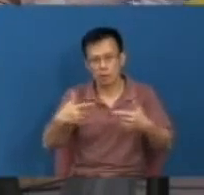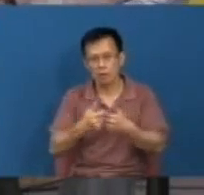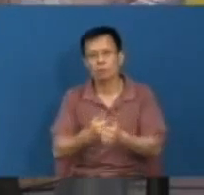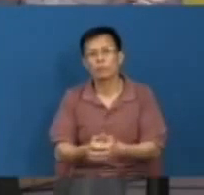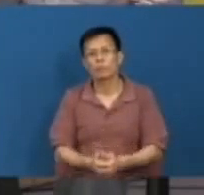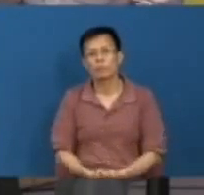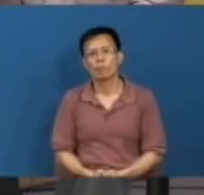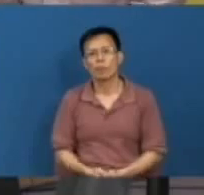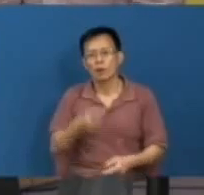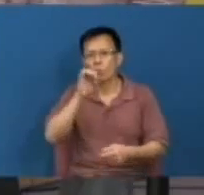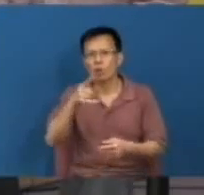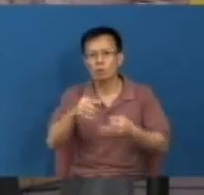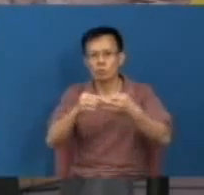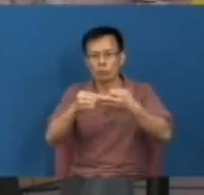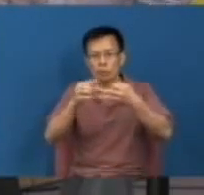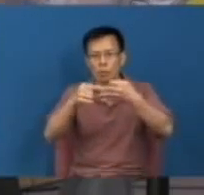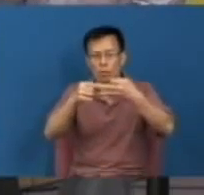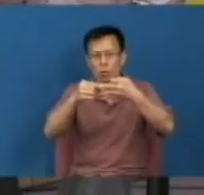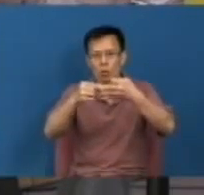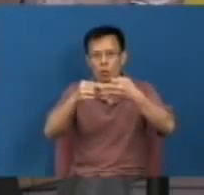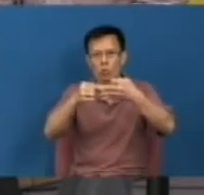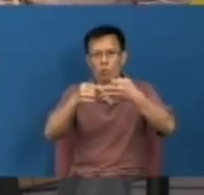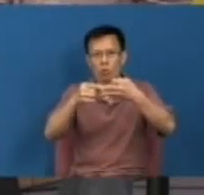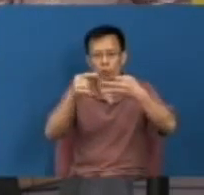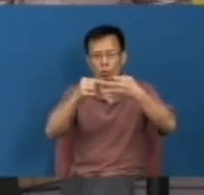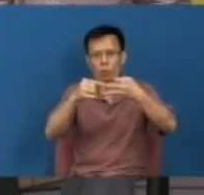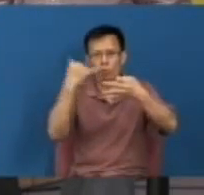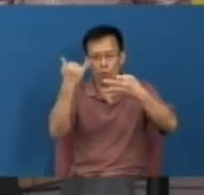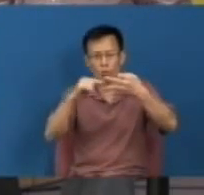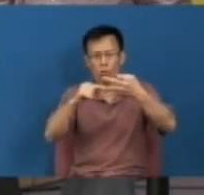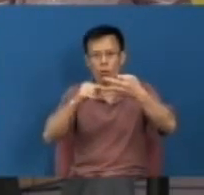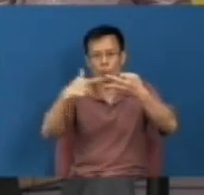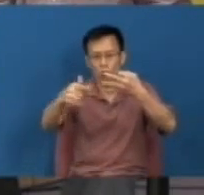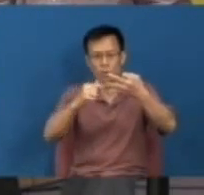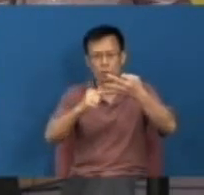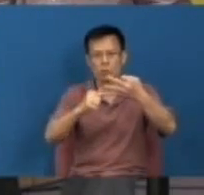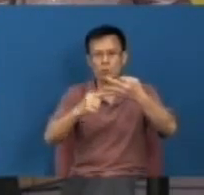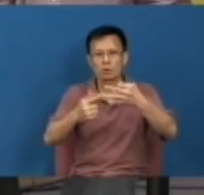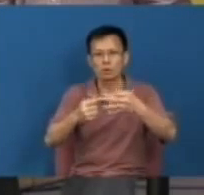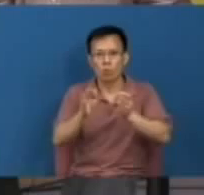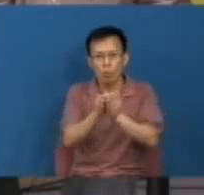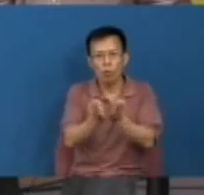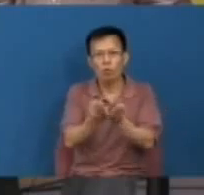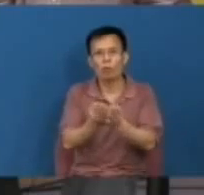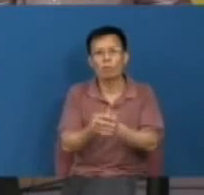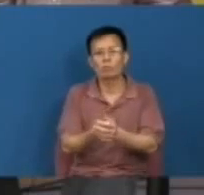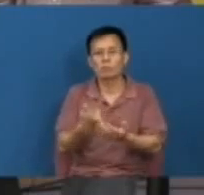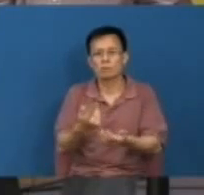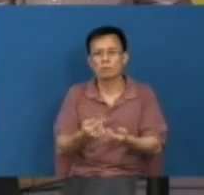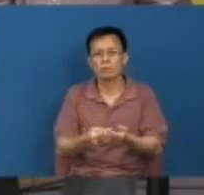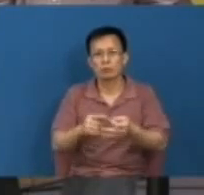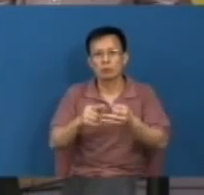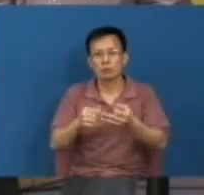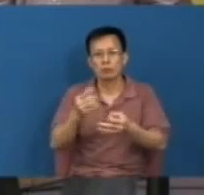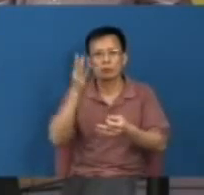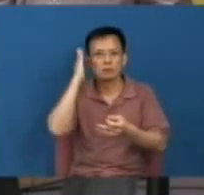俾我聽個官員叫咩名？ 陸永豪。 陸永豪咩職級啊？佢叫做？ 佢咧就佢其實出信咧，佢就話佢係